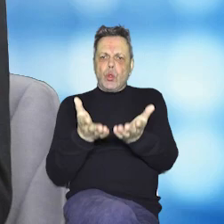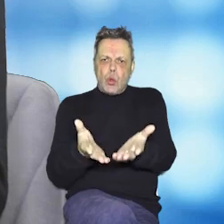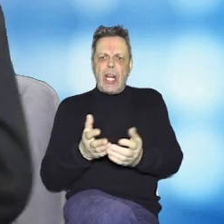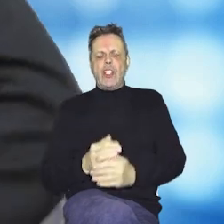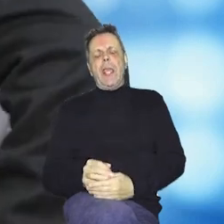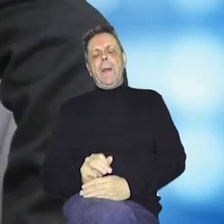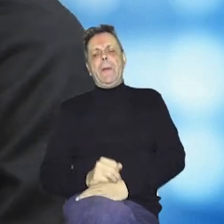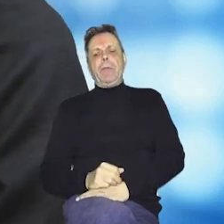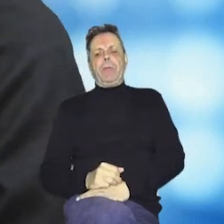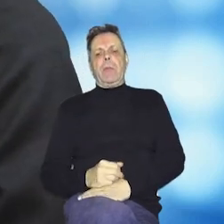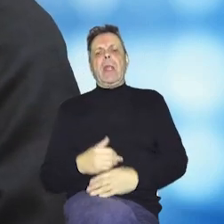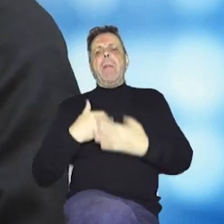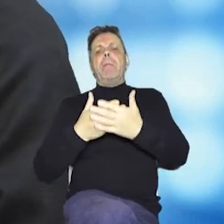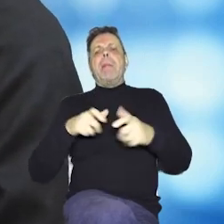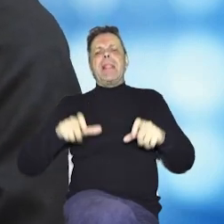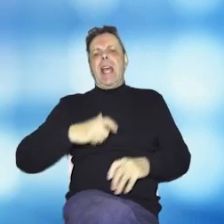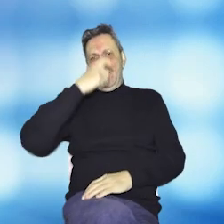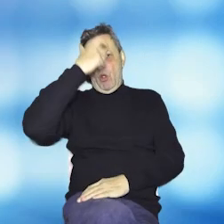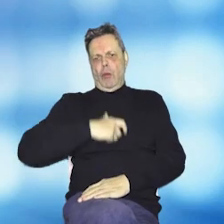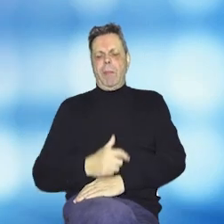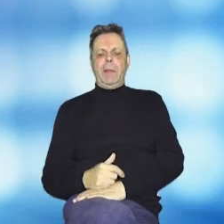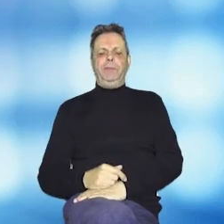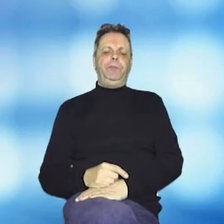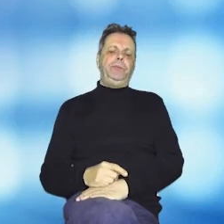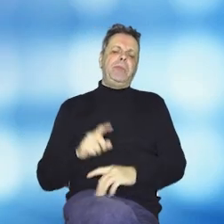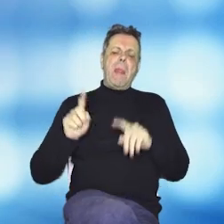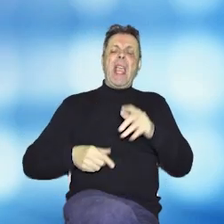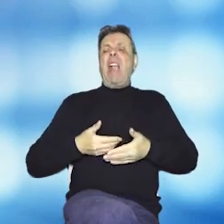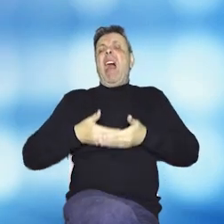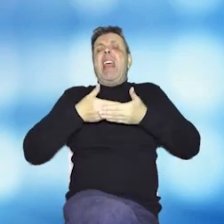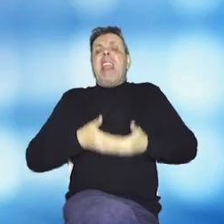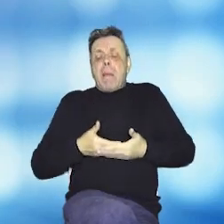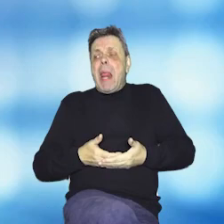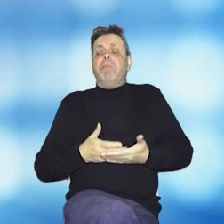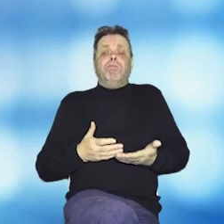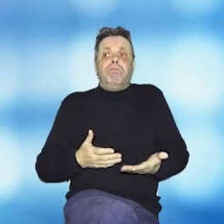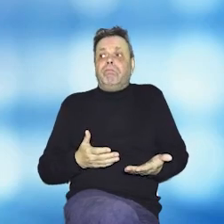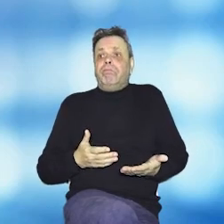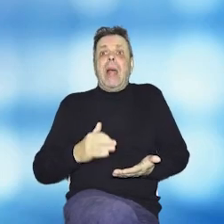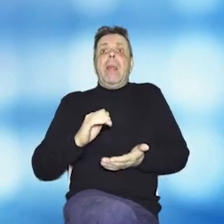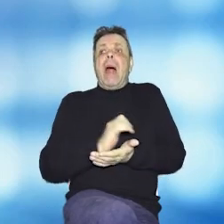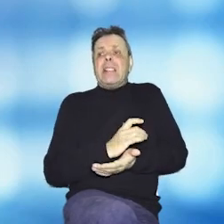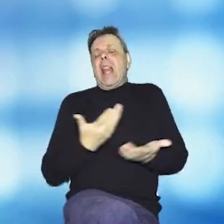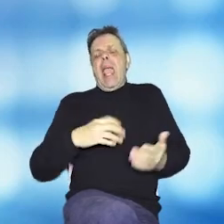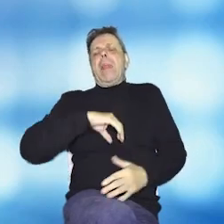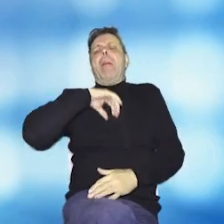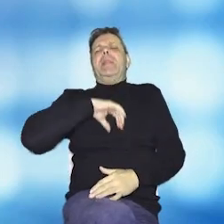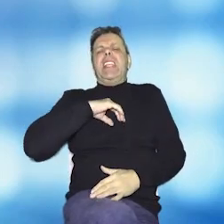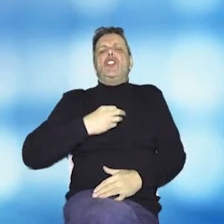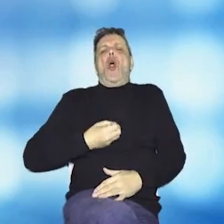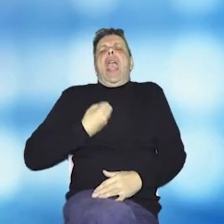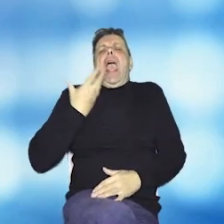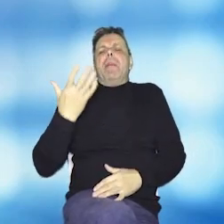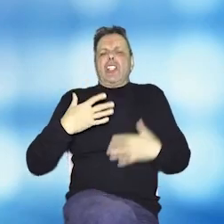susrećete prema starijim osobama? Pa neka temeljna klasifikacija oblika nasilja je na psihičko ili